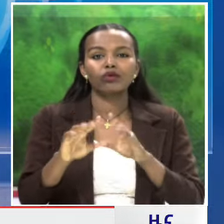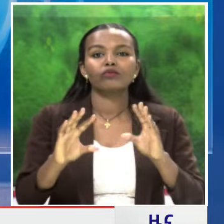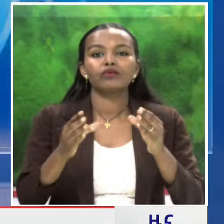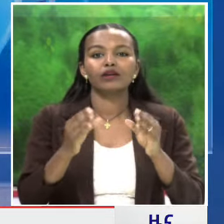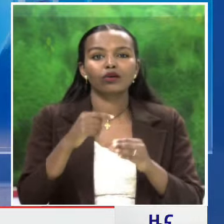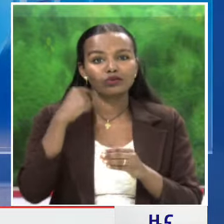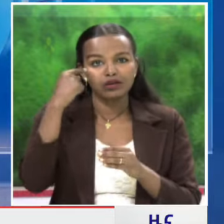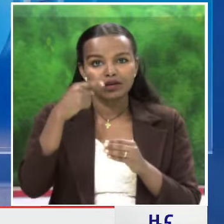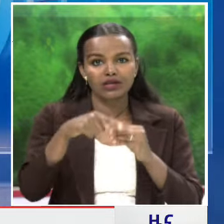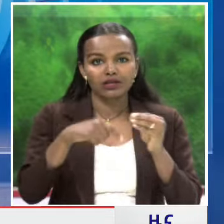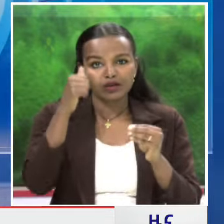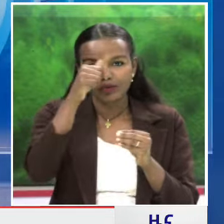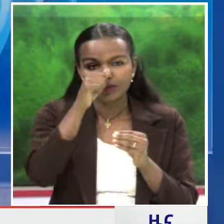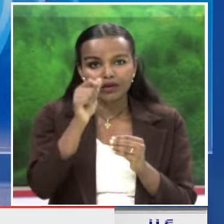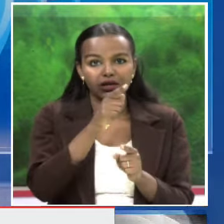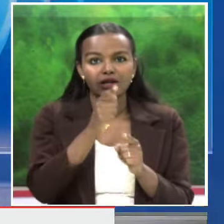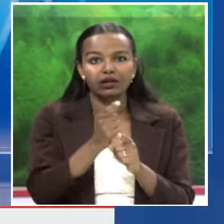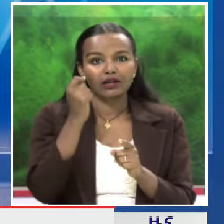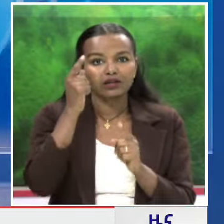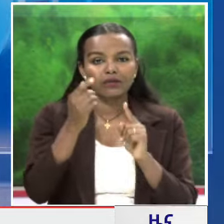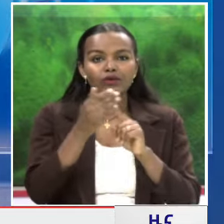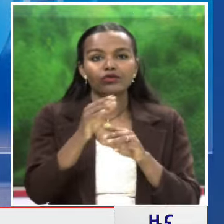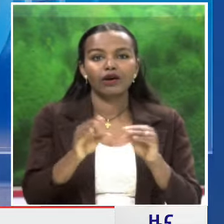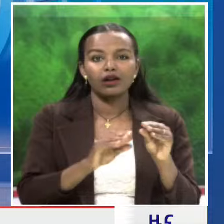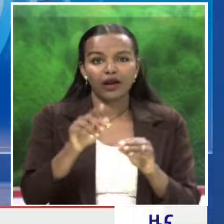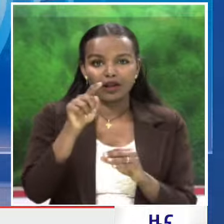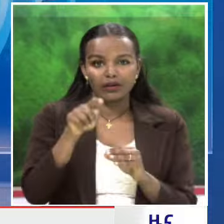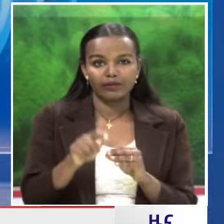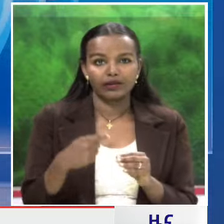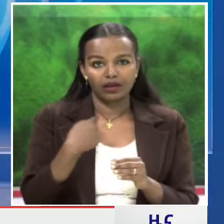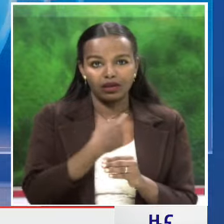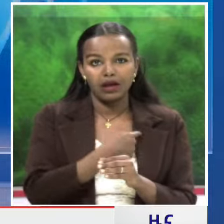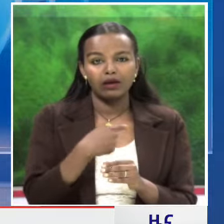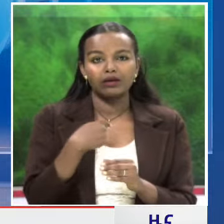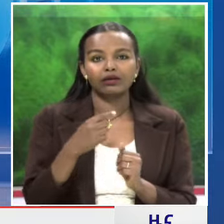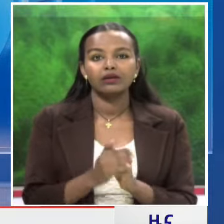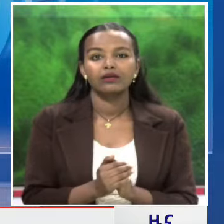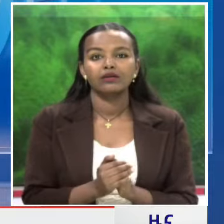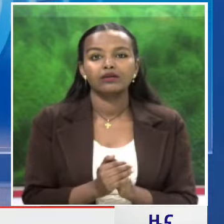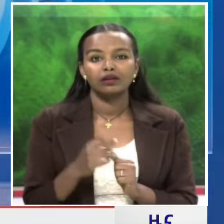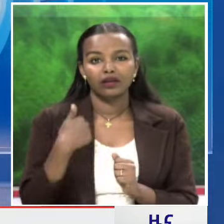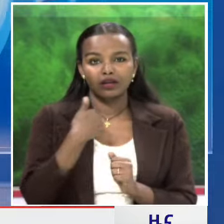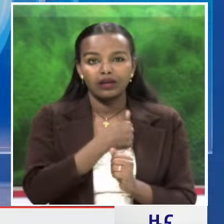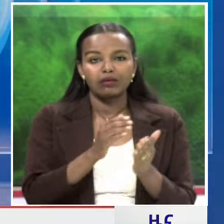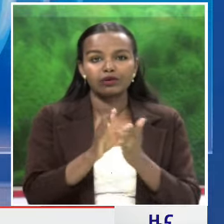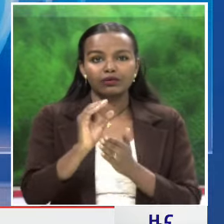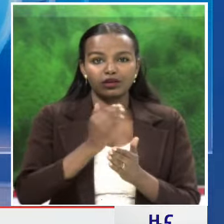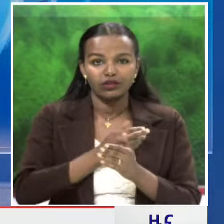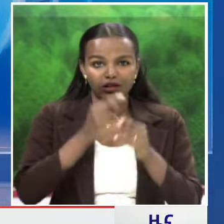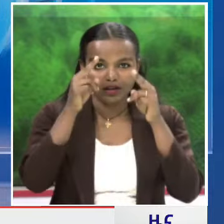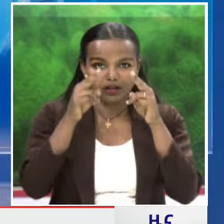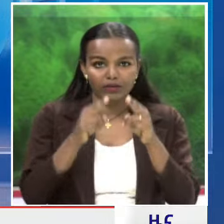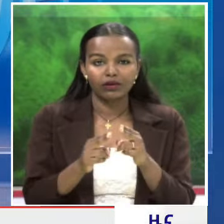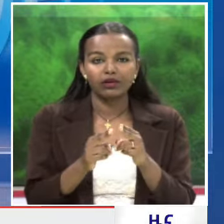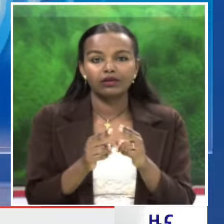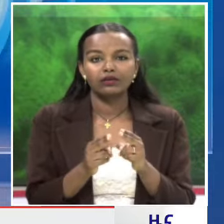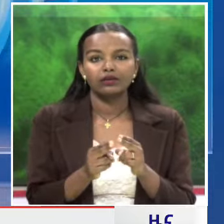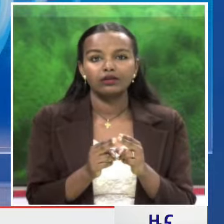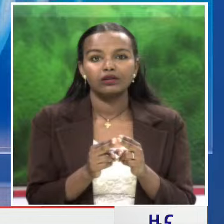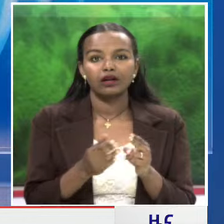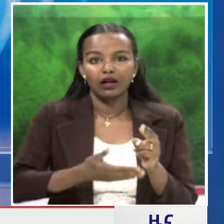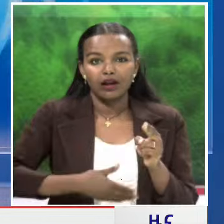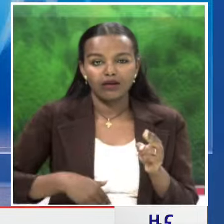ስለ ኢትዮጵያ ትክክለኛ ግንዛቤ እንዲይዙ ማድረግ አለብን። እኛ በማንም ላይ አልደረስንም። እኛ መብታችን እናስከብር። ግድቡን ስንሰራ